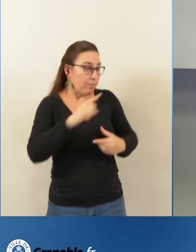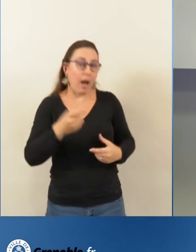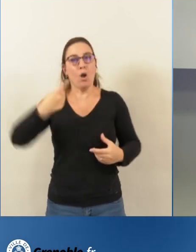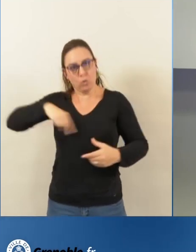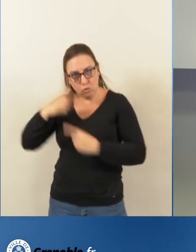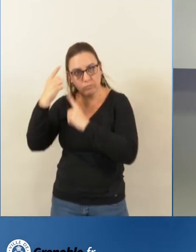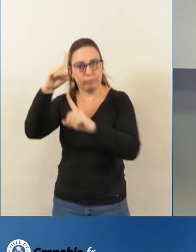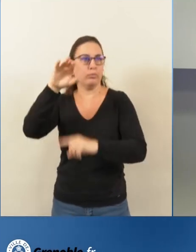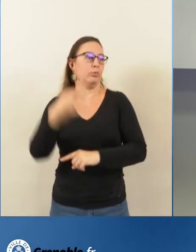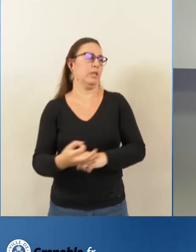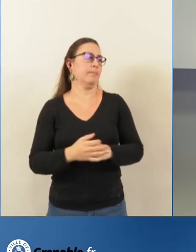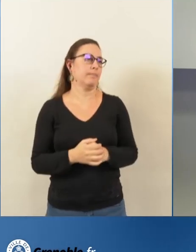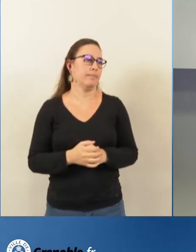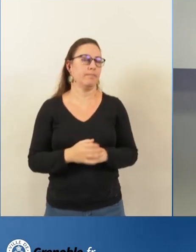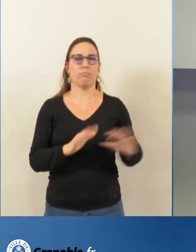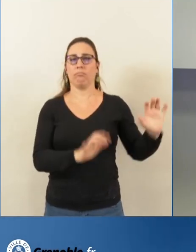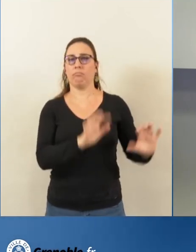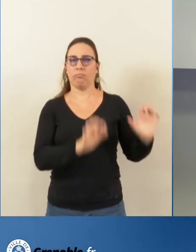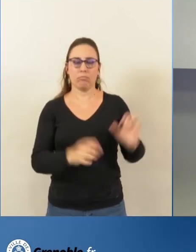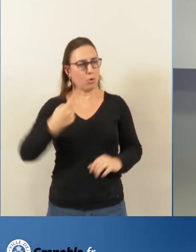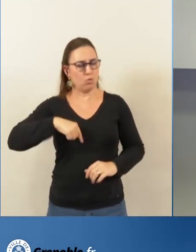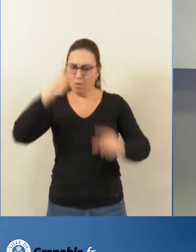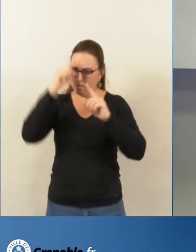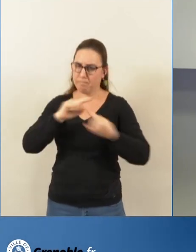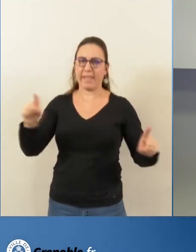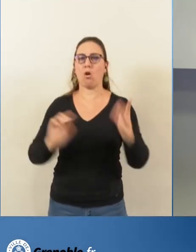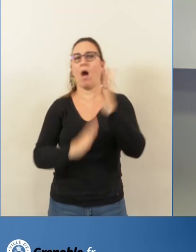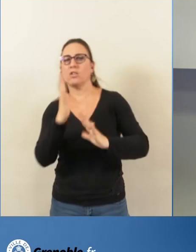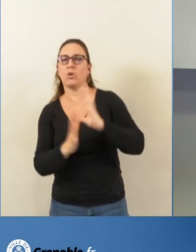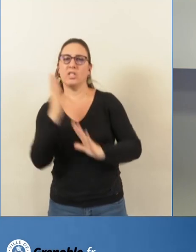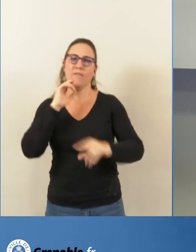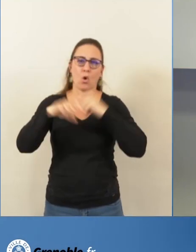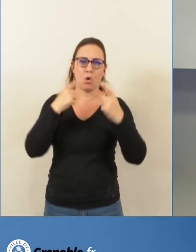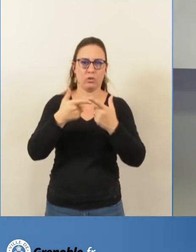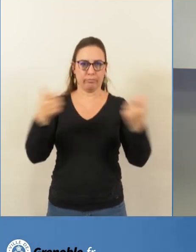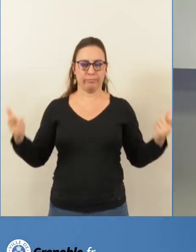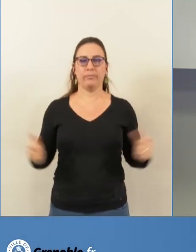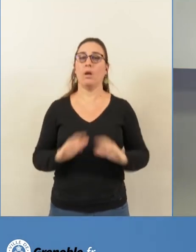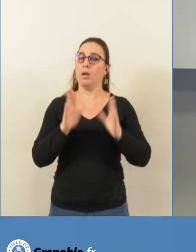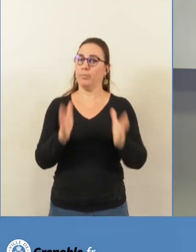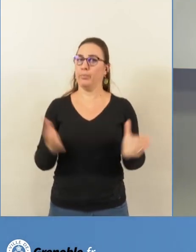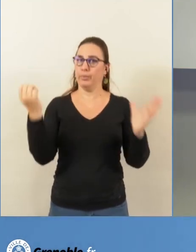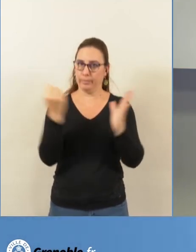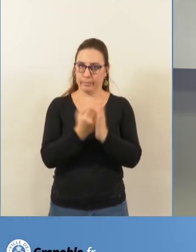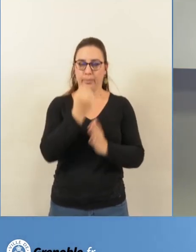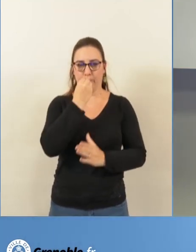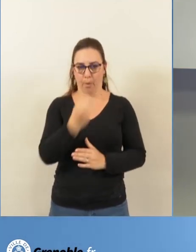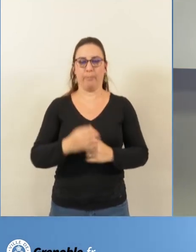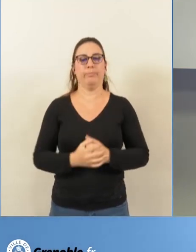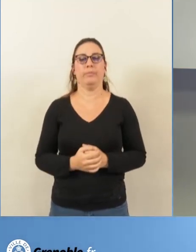à chaque fois nous avons condamné cela rendu acte donc il est fait